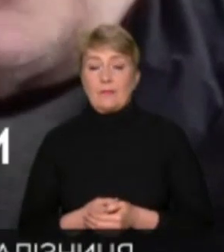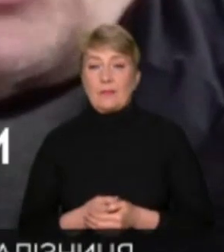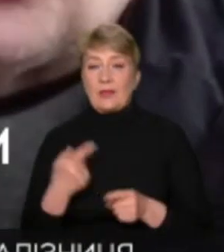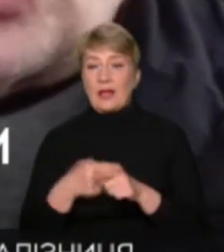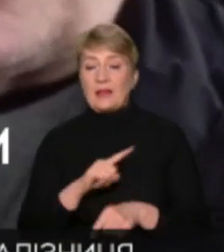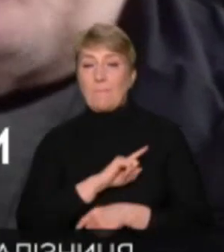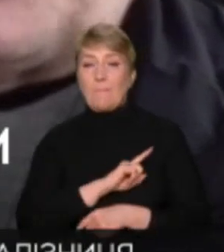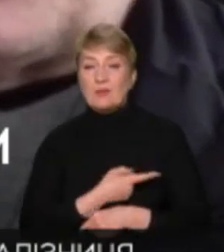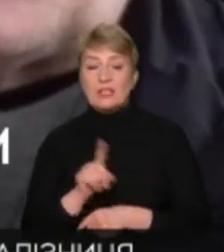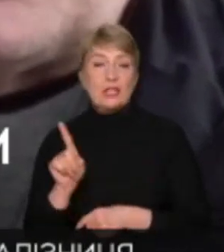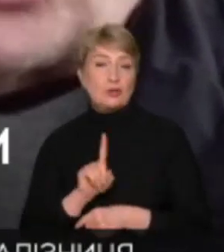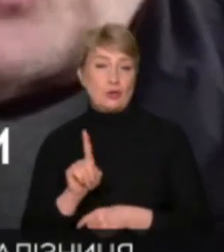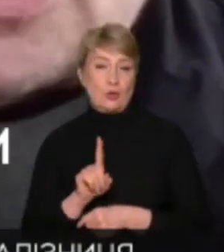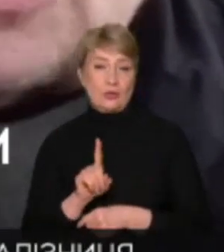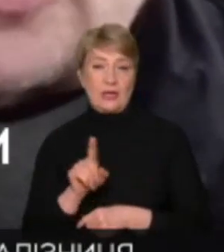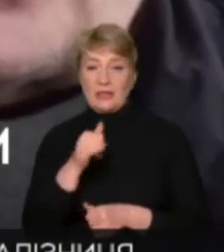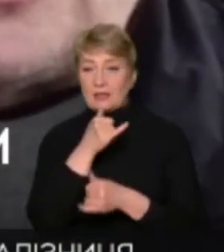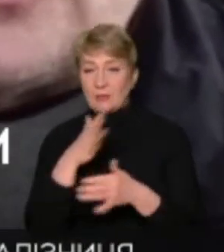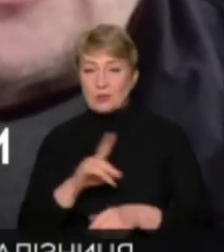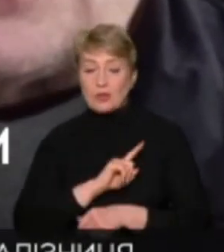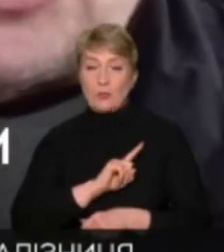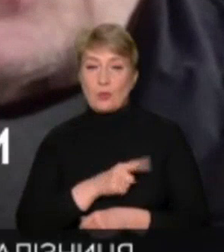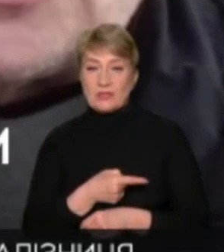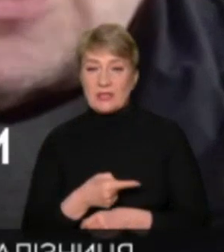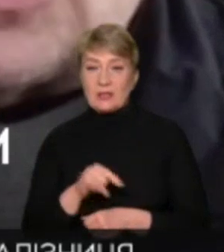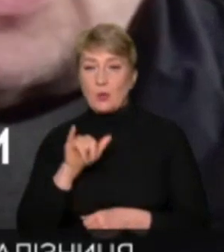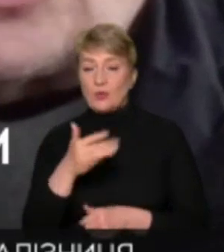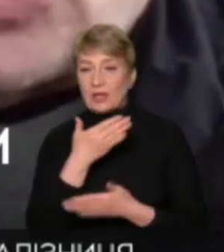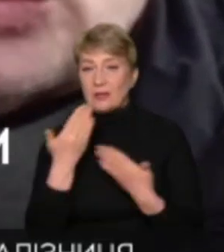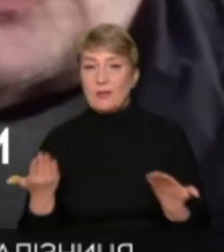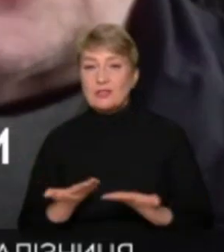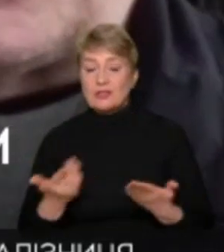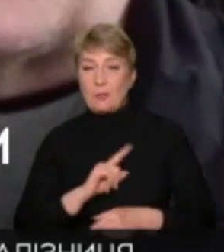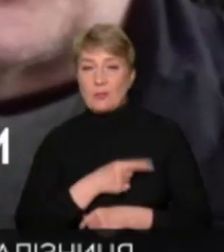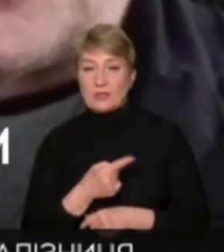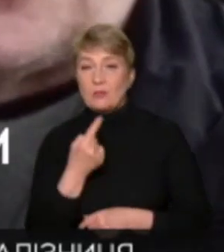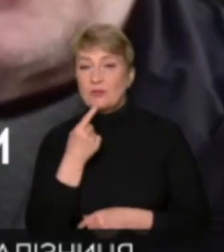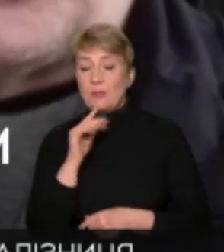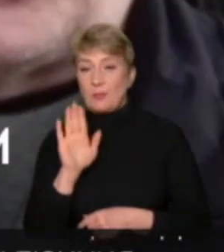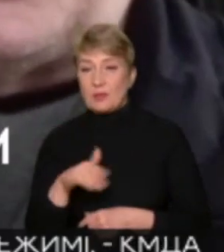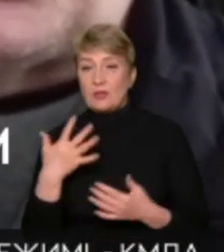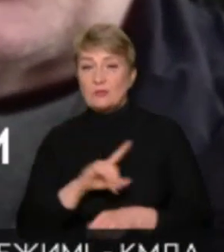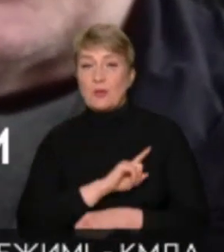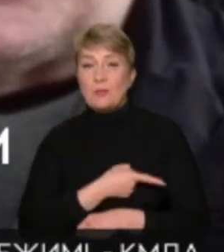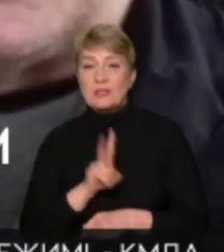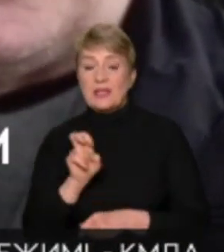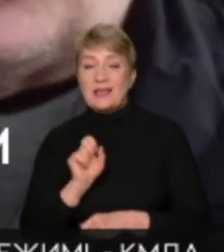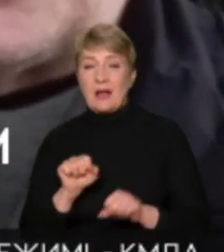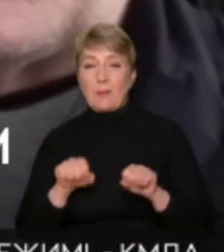посилення чогось. Так вони не можуть посилити, в них нема чим посилювати. Хай спробують посилити. Вони вже посилили як могли, нічого не